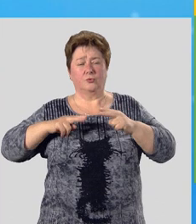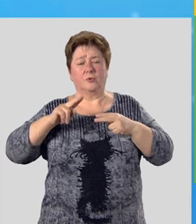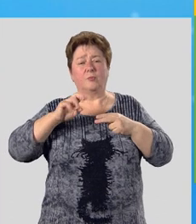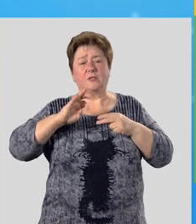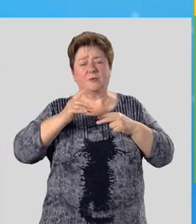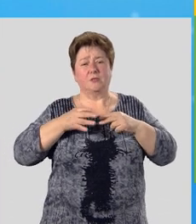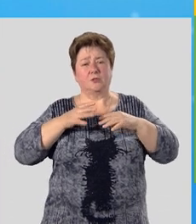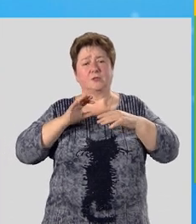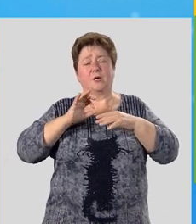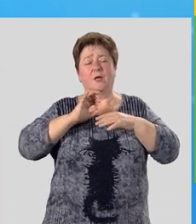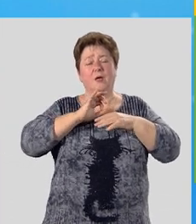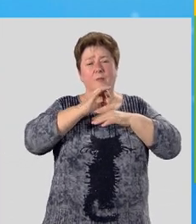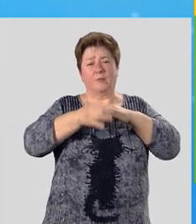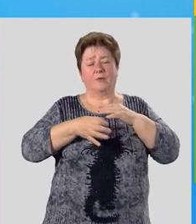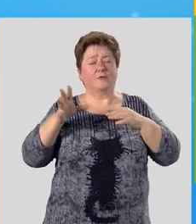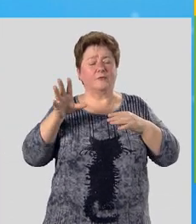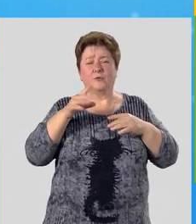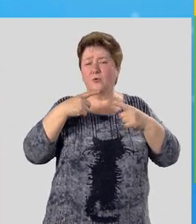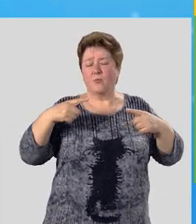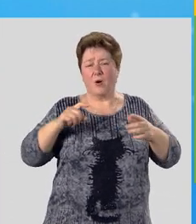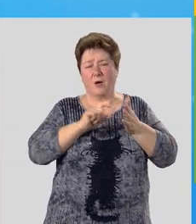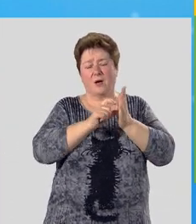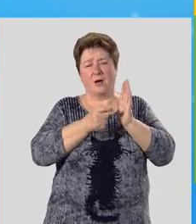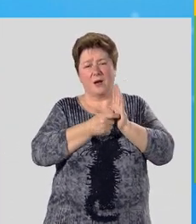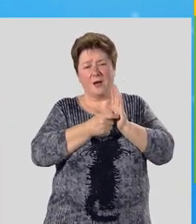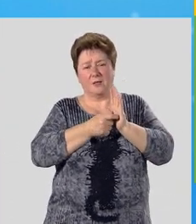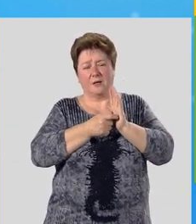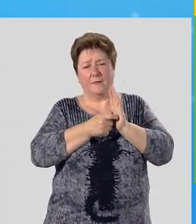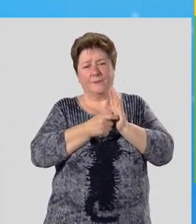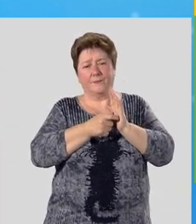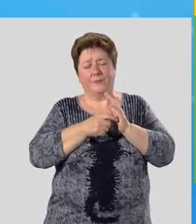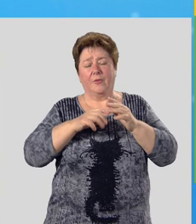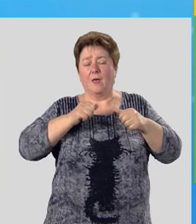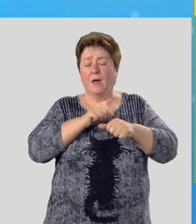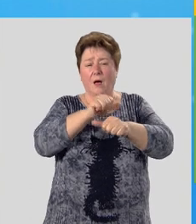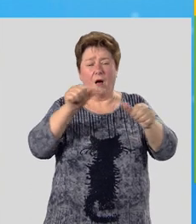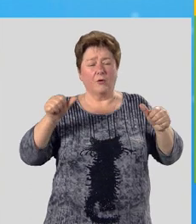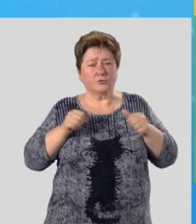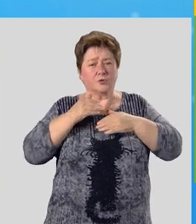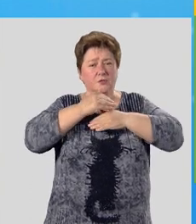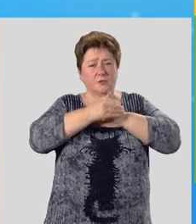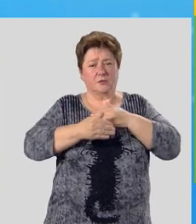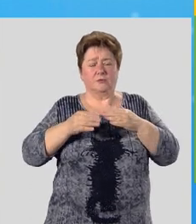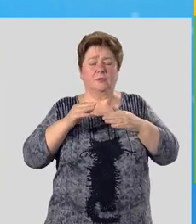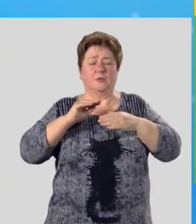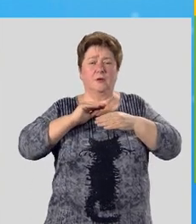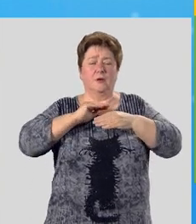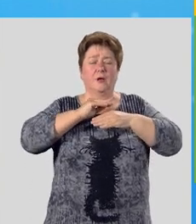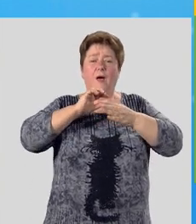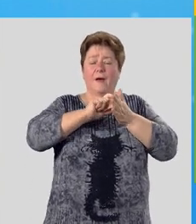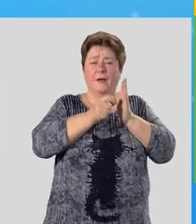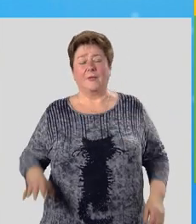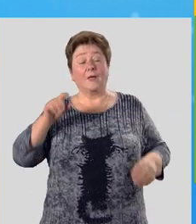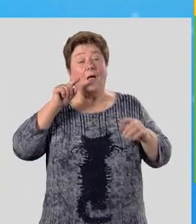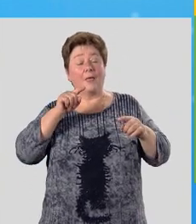плазматической мембраны. Любая прокариотная и эукариотная клетка окружена снаружи плазматической